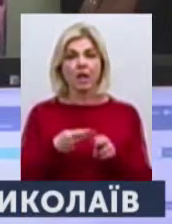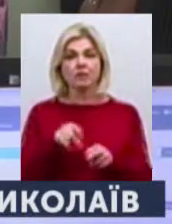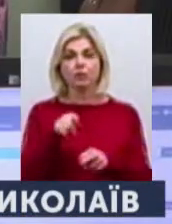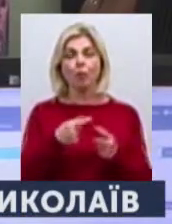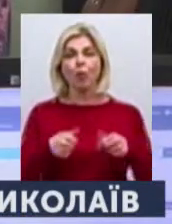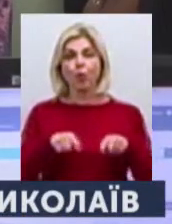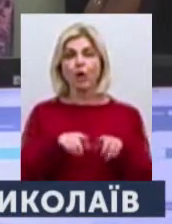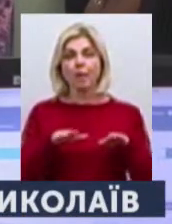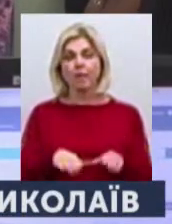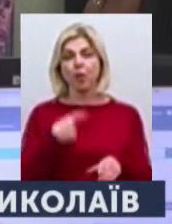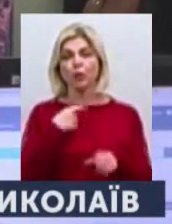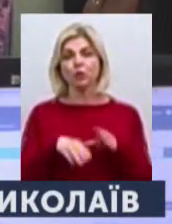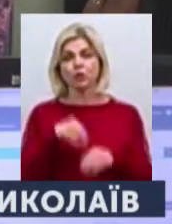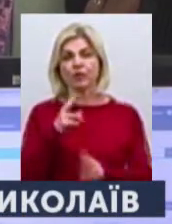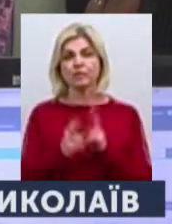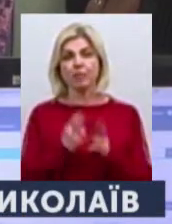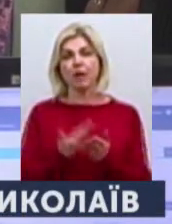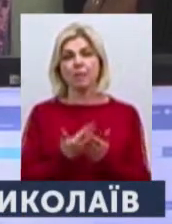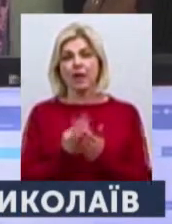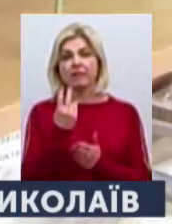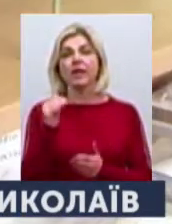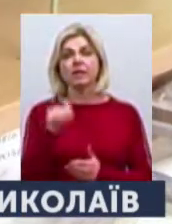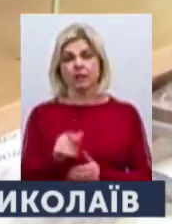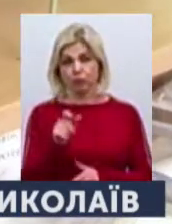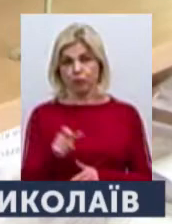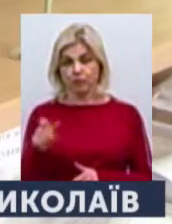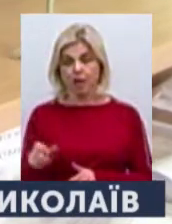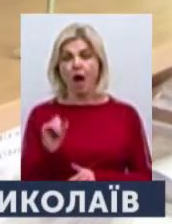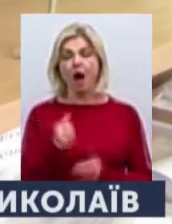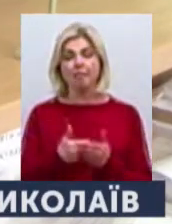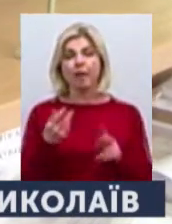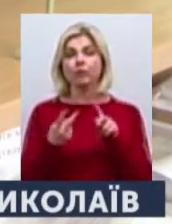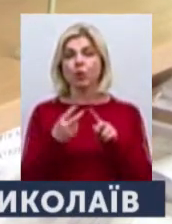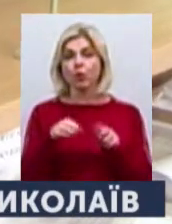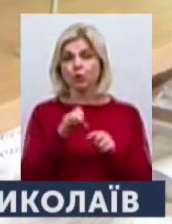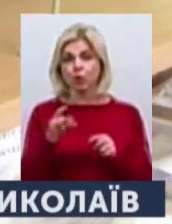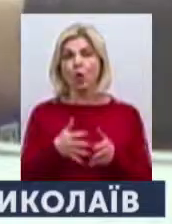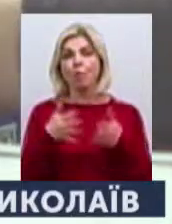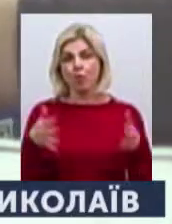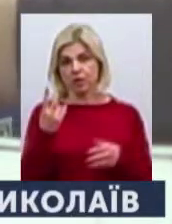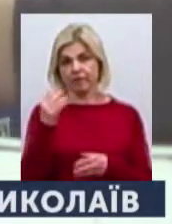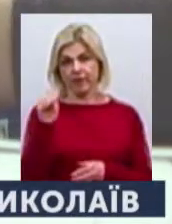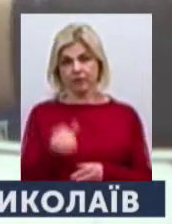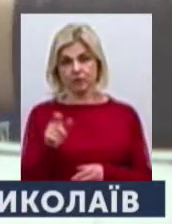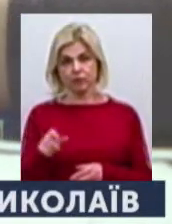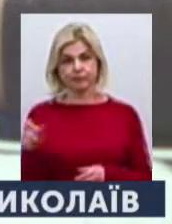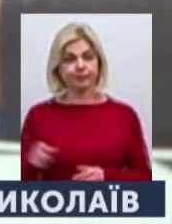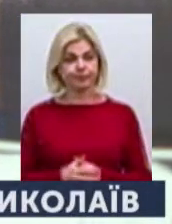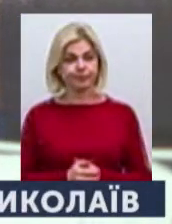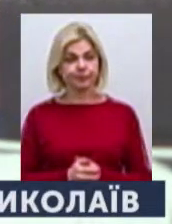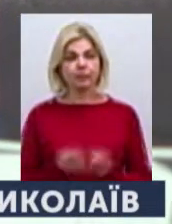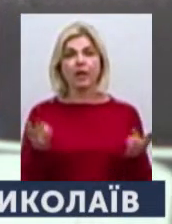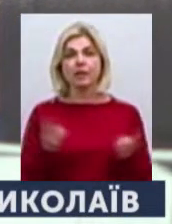місце голосування змінили близько 2000 громадян. Перед другим туром вже більше 2000. Його потрібно з собою